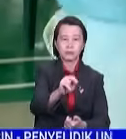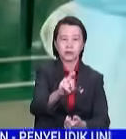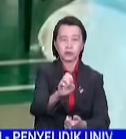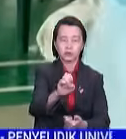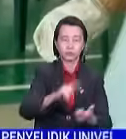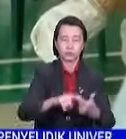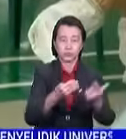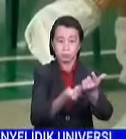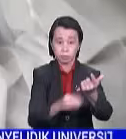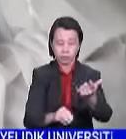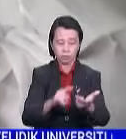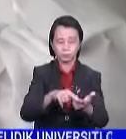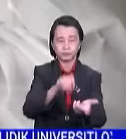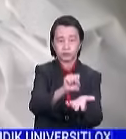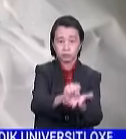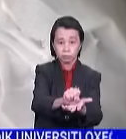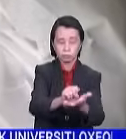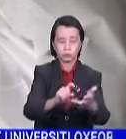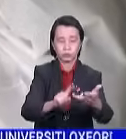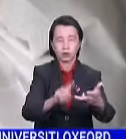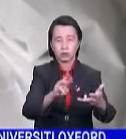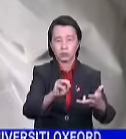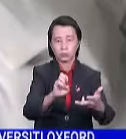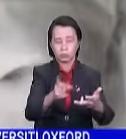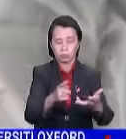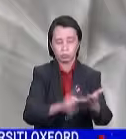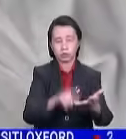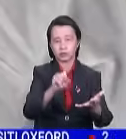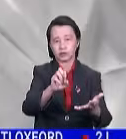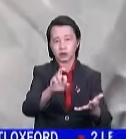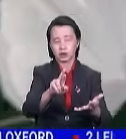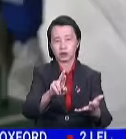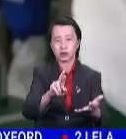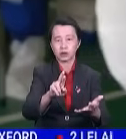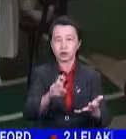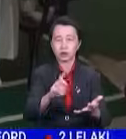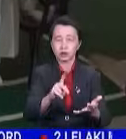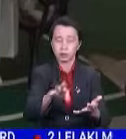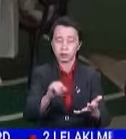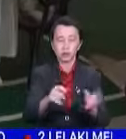Merry dan sibuk selain much alike dan betul